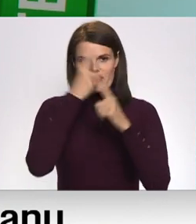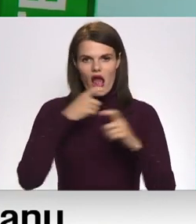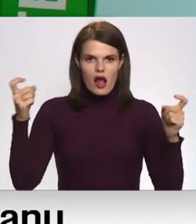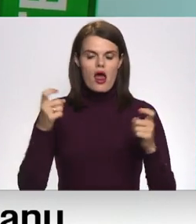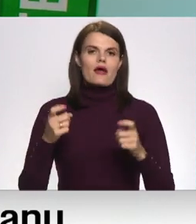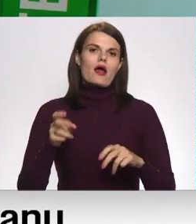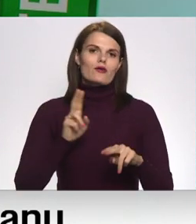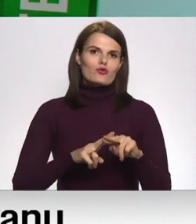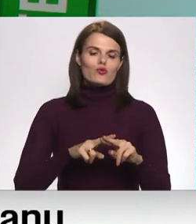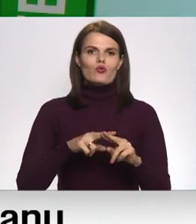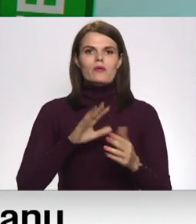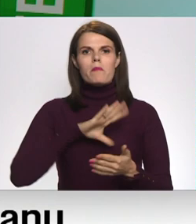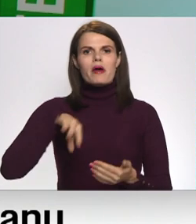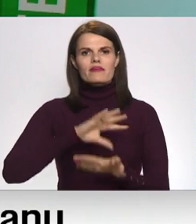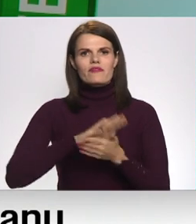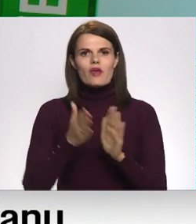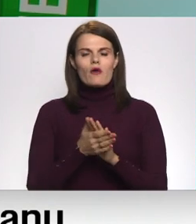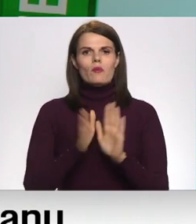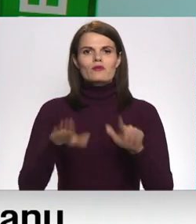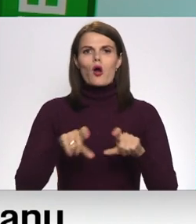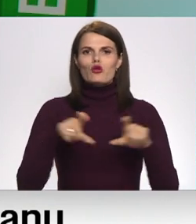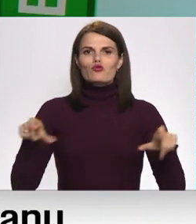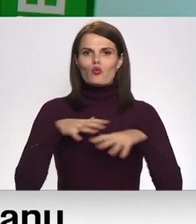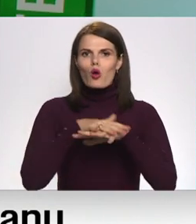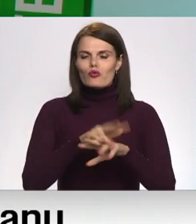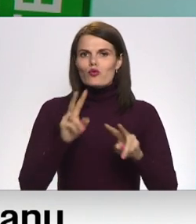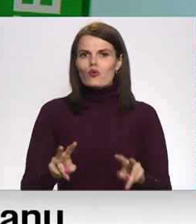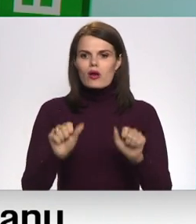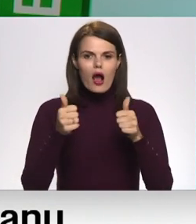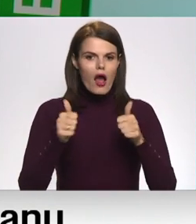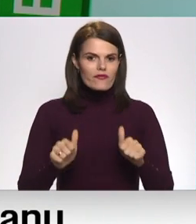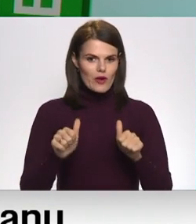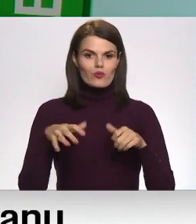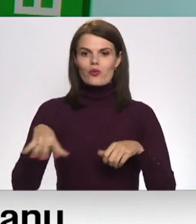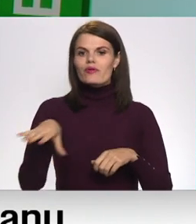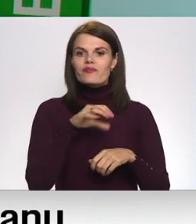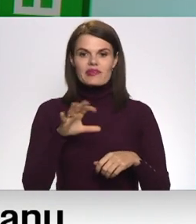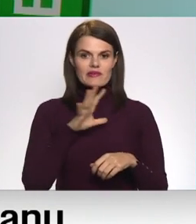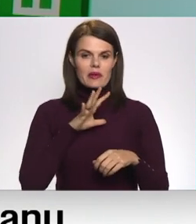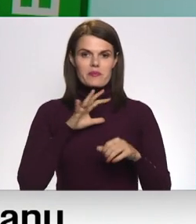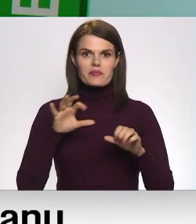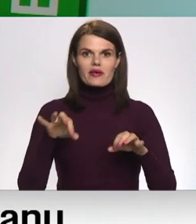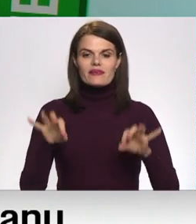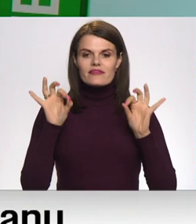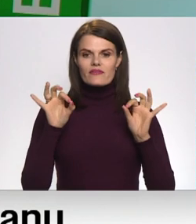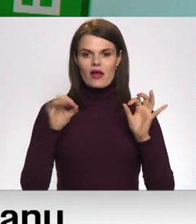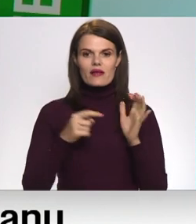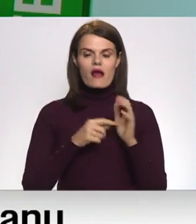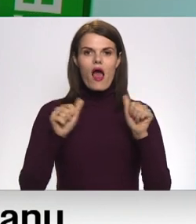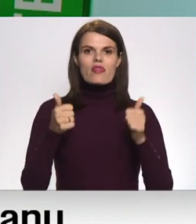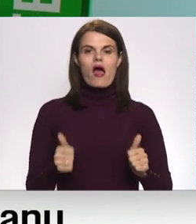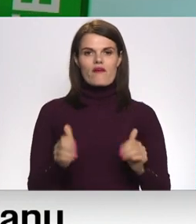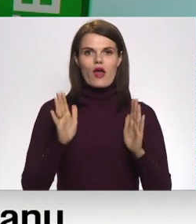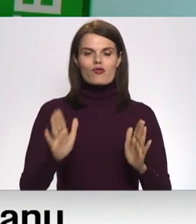vienojušies gan par skolotīklu, kā viņu veidot, gan, kas bija ļoti svarīgi visiem, veids, kādā veidā tiek